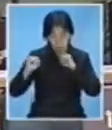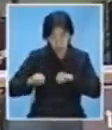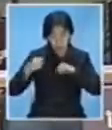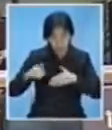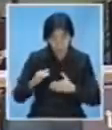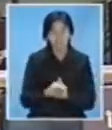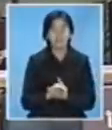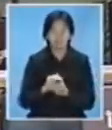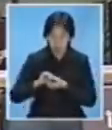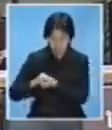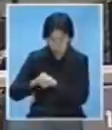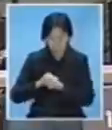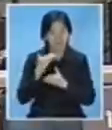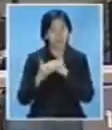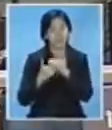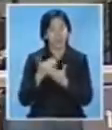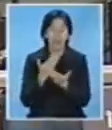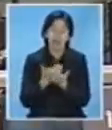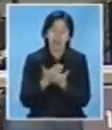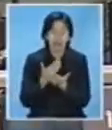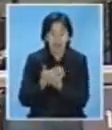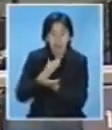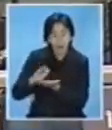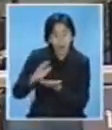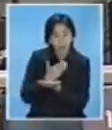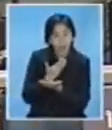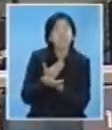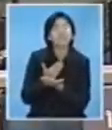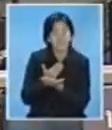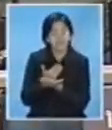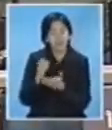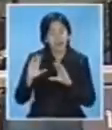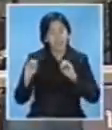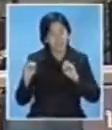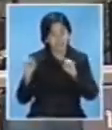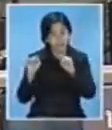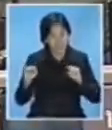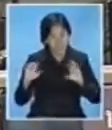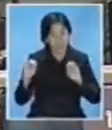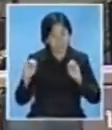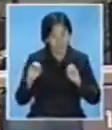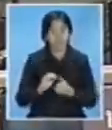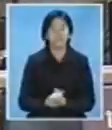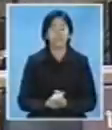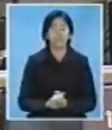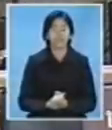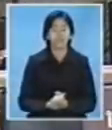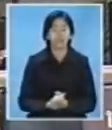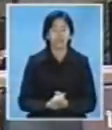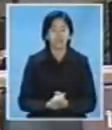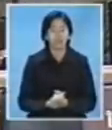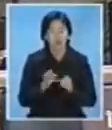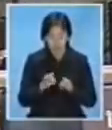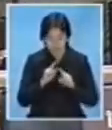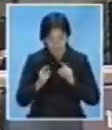จะมีการพัฒนาและแบ่งผลประโยชน์กัน 50-50 นะคะจะเห็นว่าวิธีการเจรจาจะต่